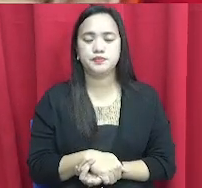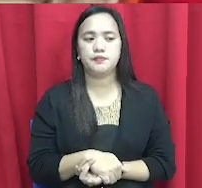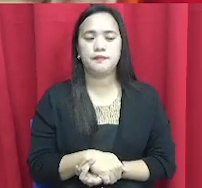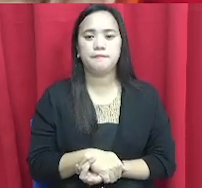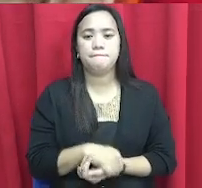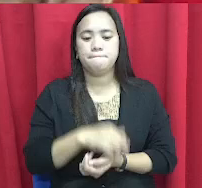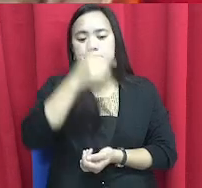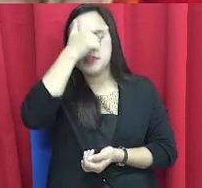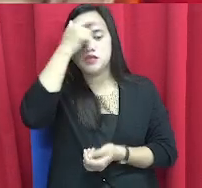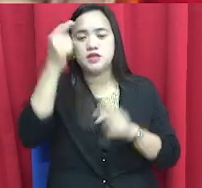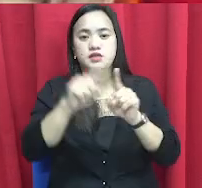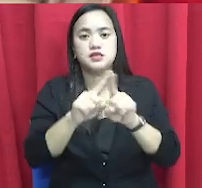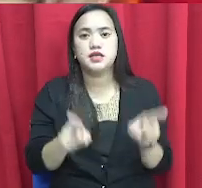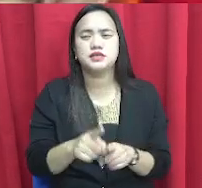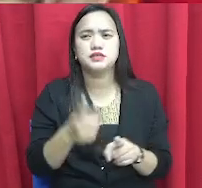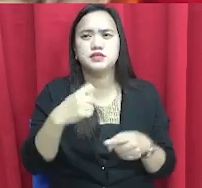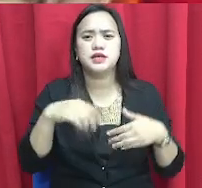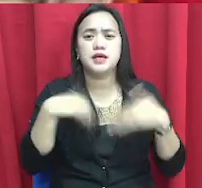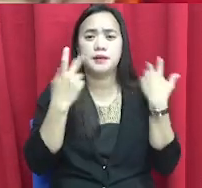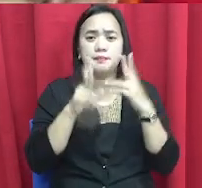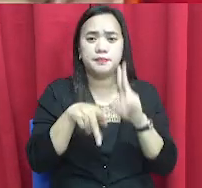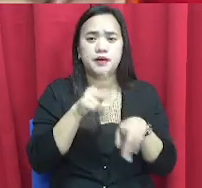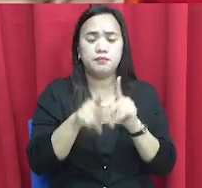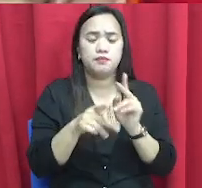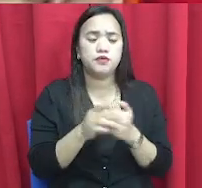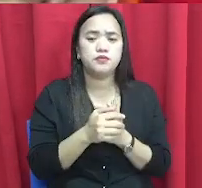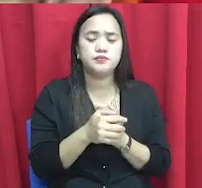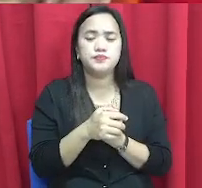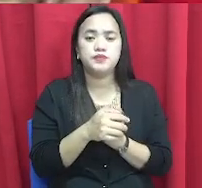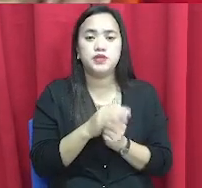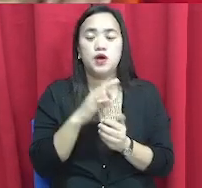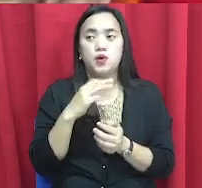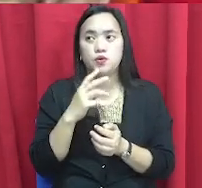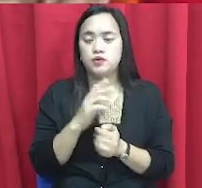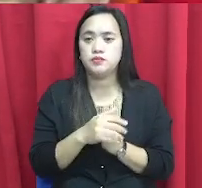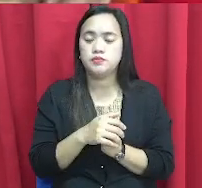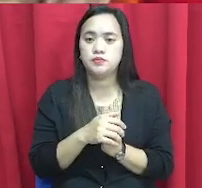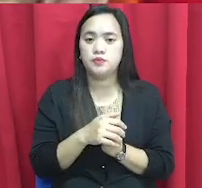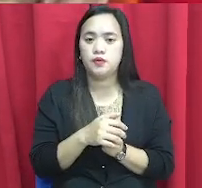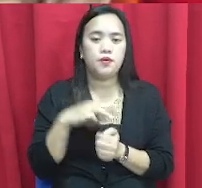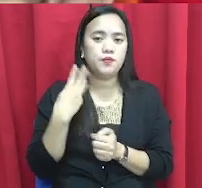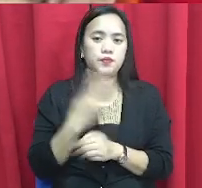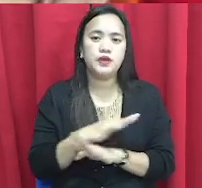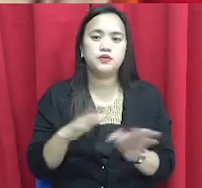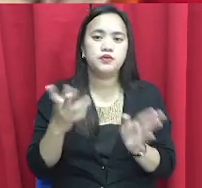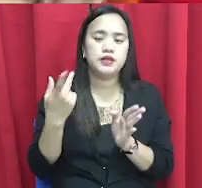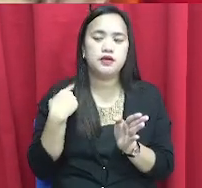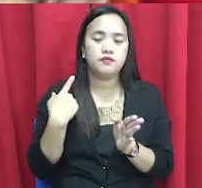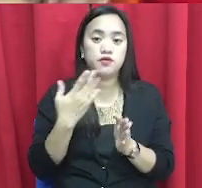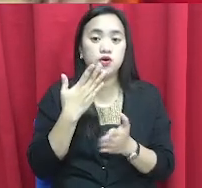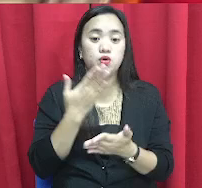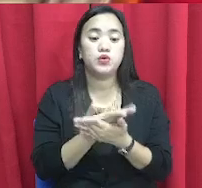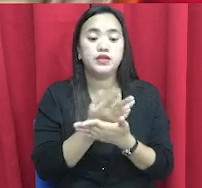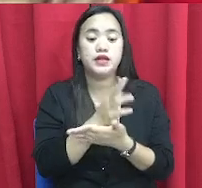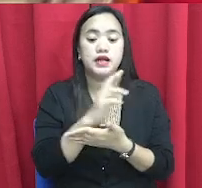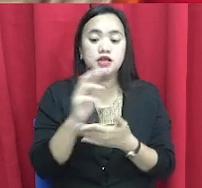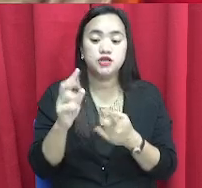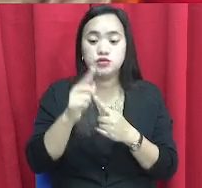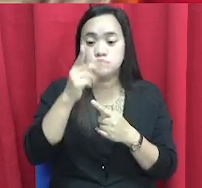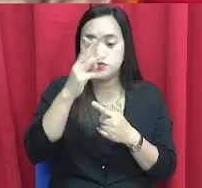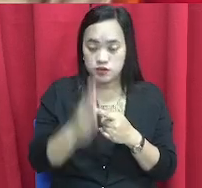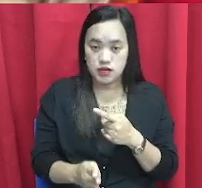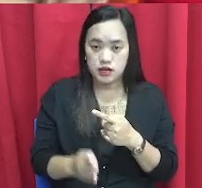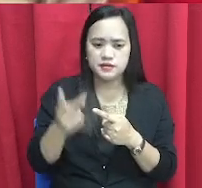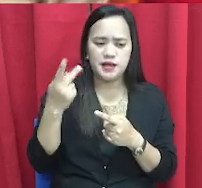people pa lang tayo ay hindi na hindi natin maayos ang ating relasyon sa Diyos ang ating pananampalataya sa Diyos